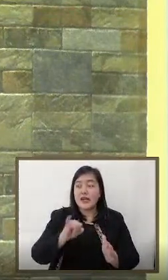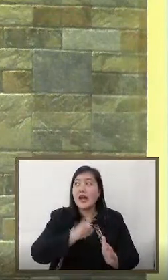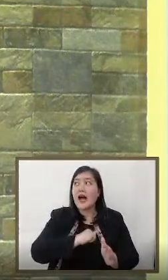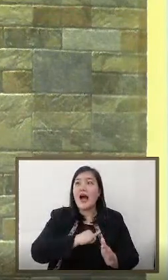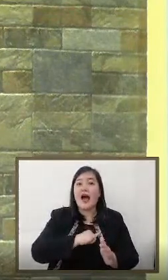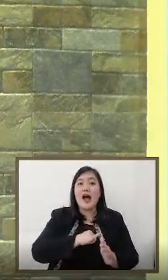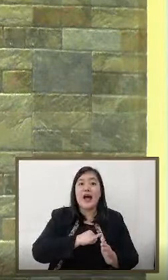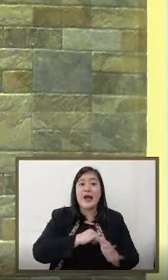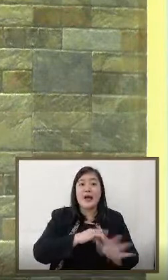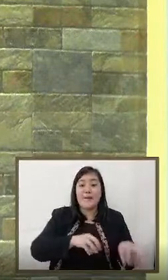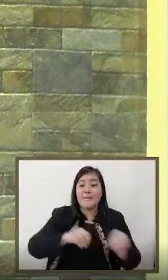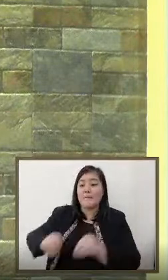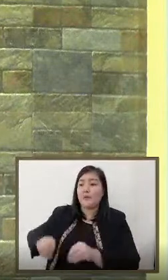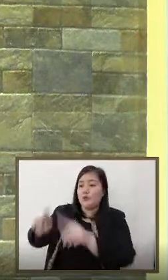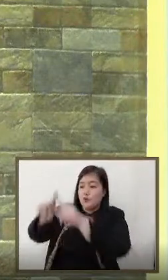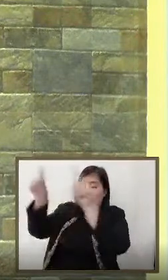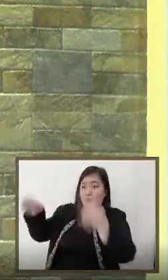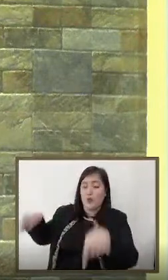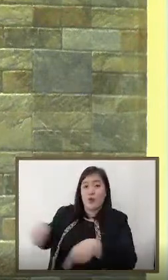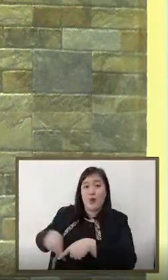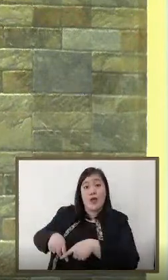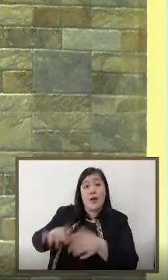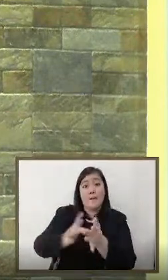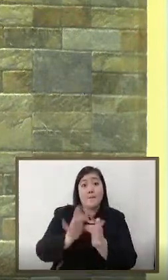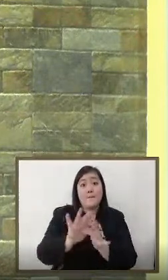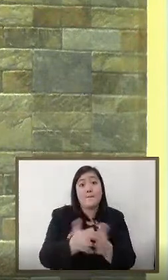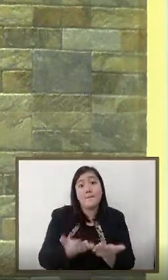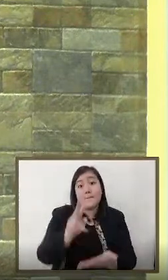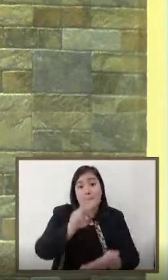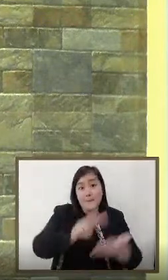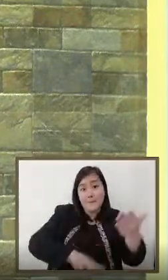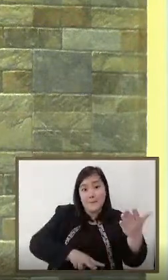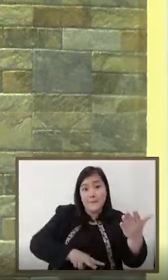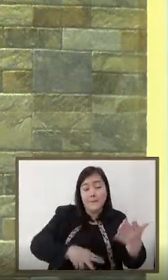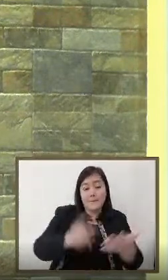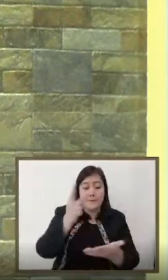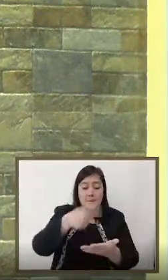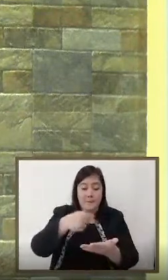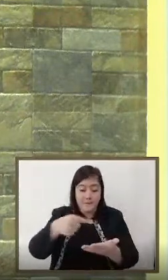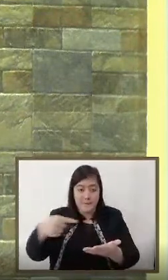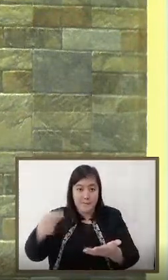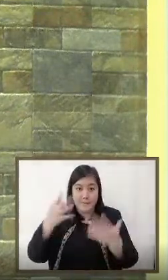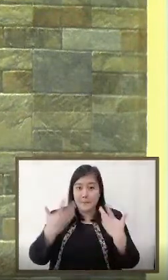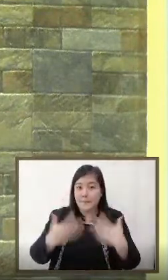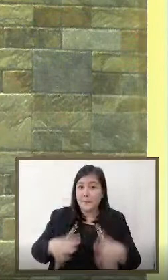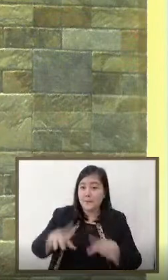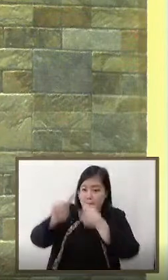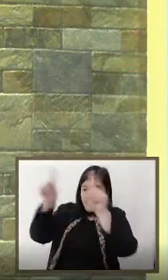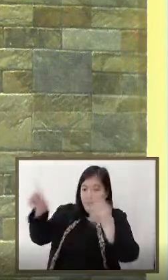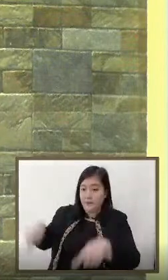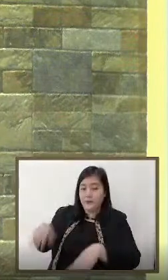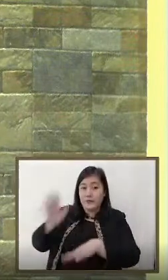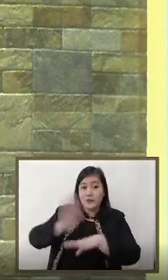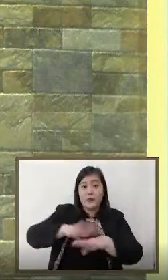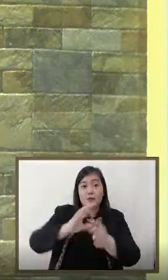para ma-memorize na nila for the whole week. And ganun din yung song namin, pinopost ko na doon para minsan kakatok pa lang